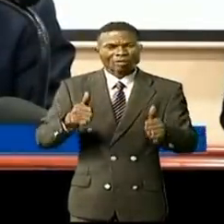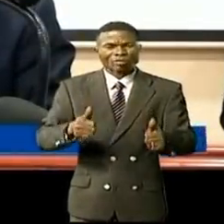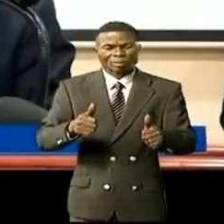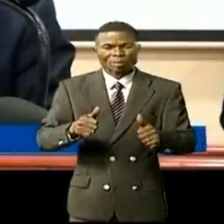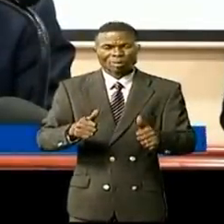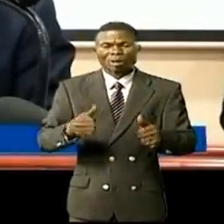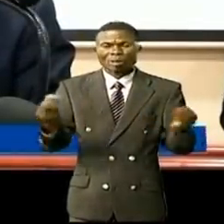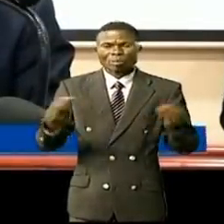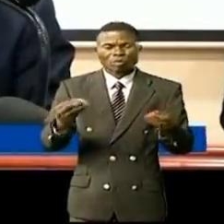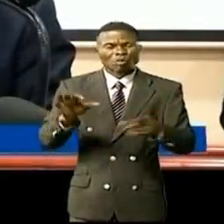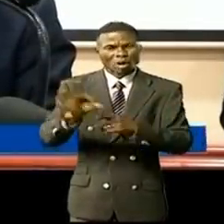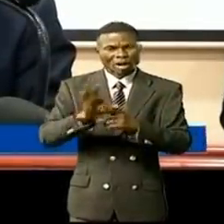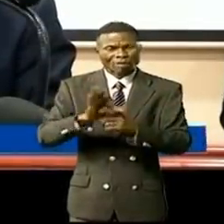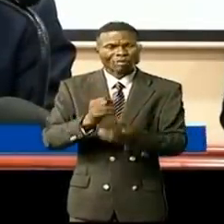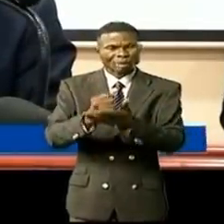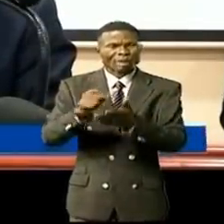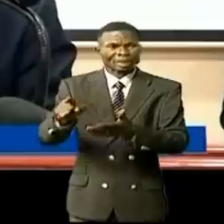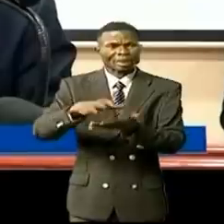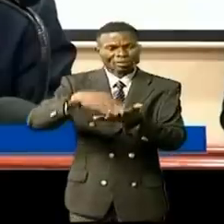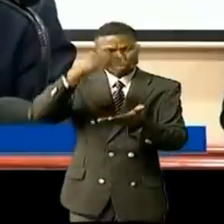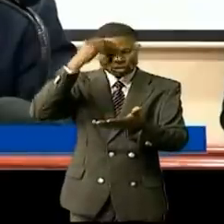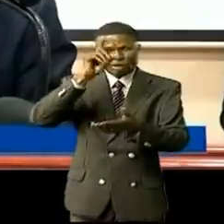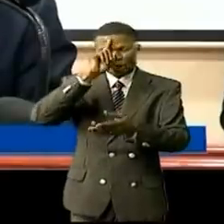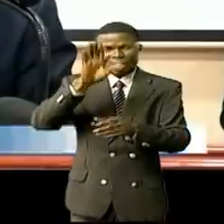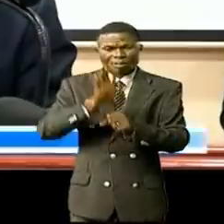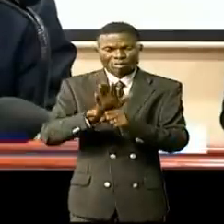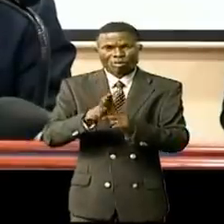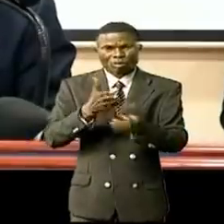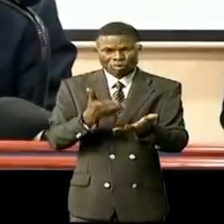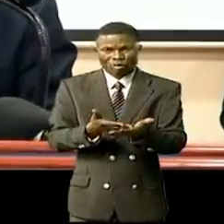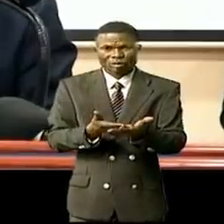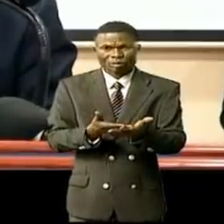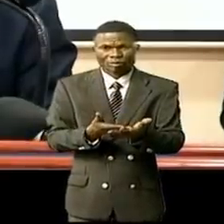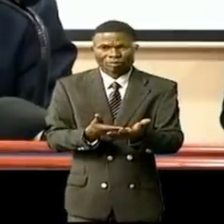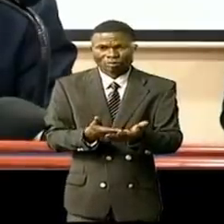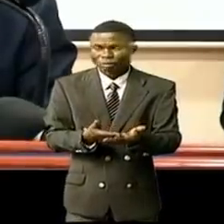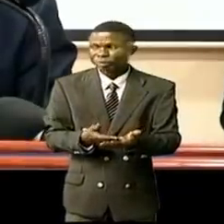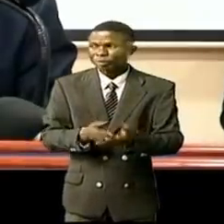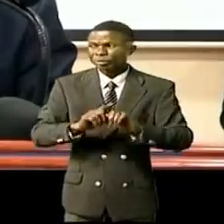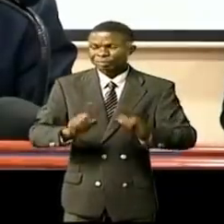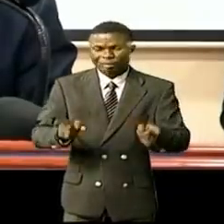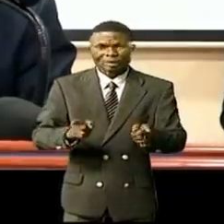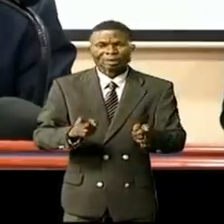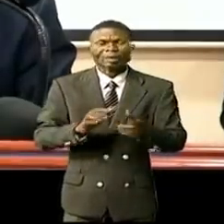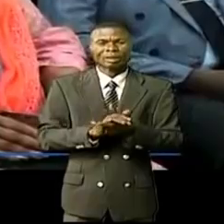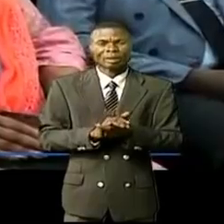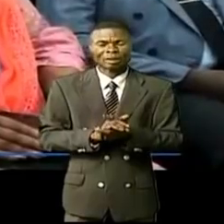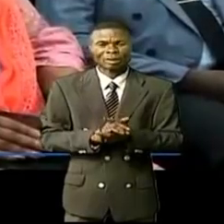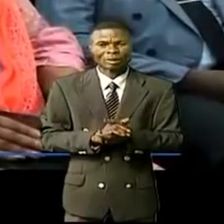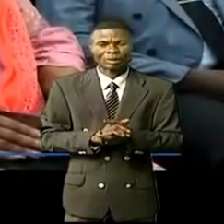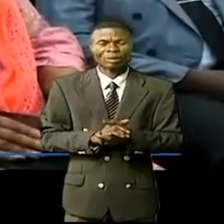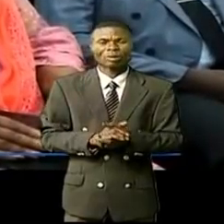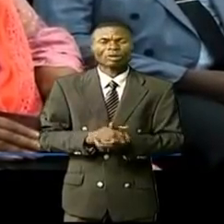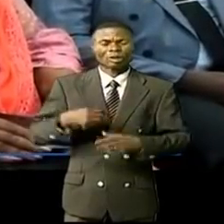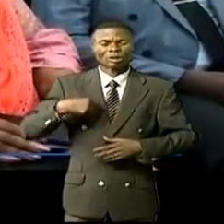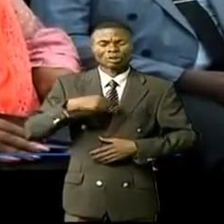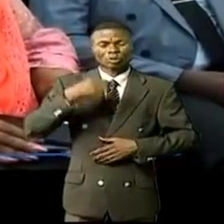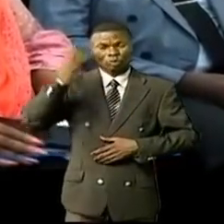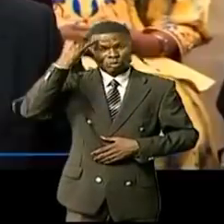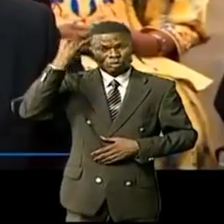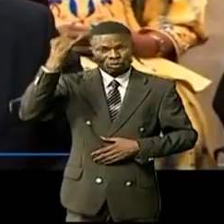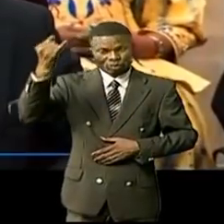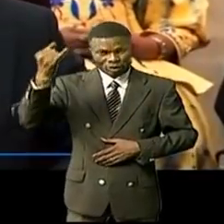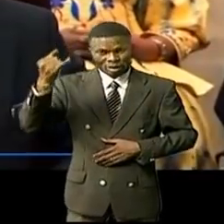les collègues ont parlé de l'UNI. En effet, ce n'est pas un slogan. Nous pensons